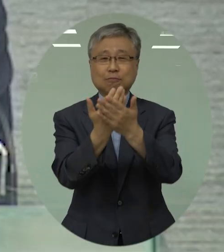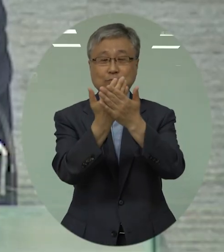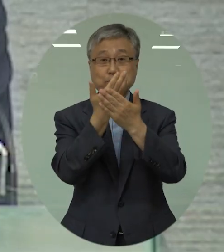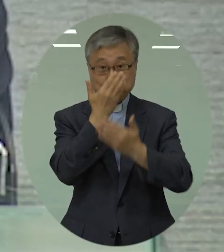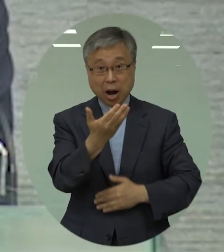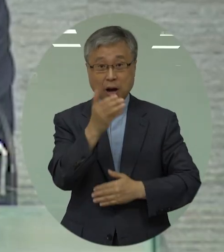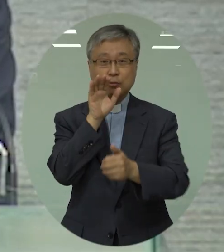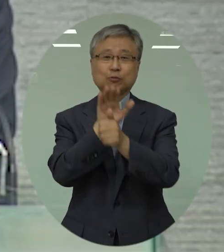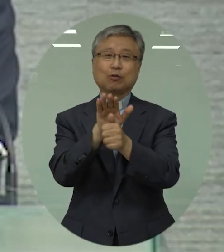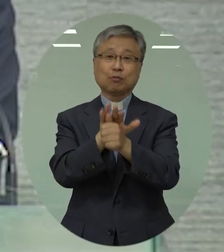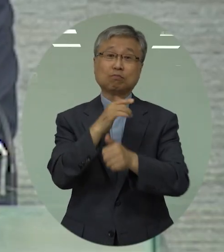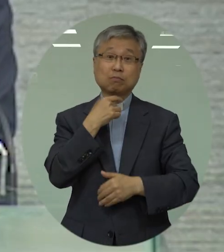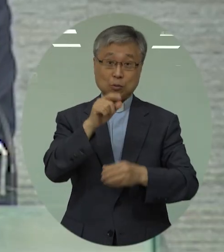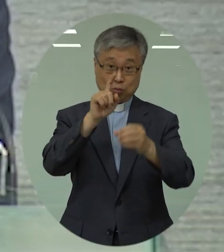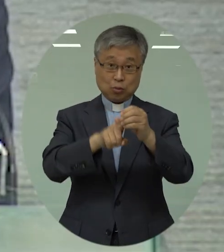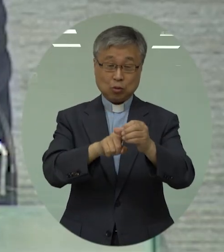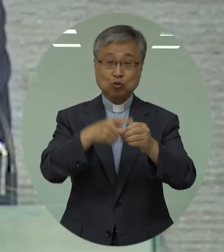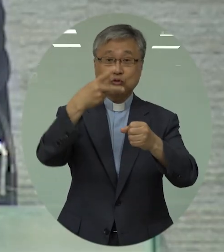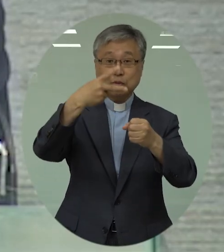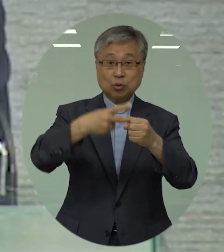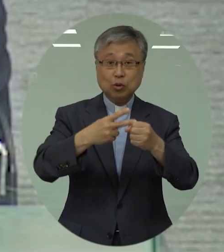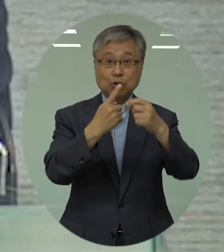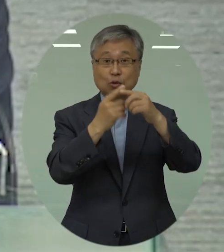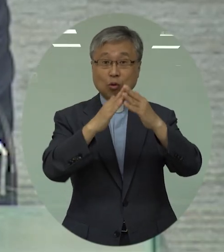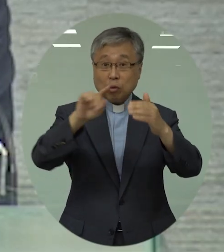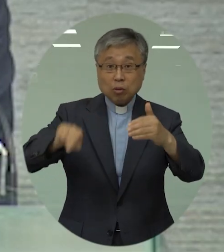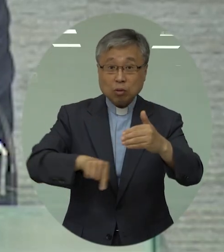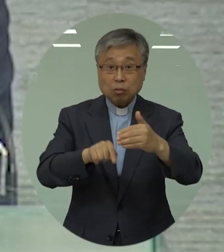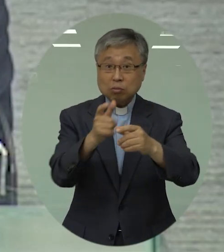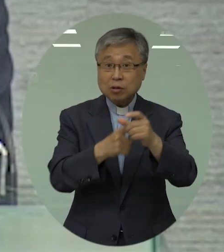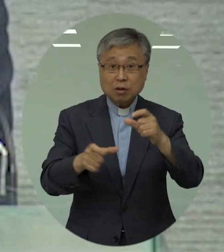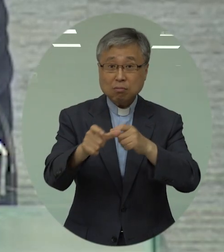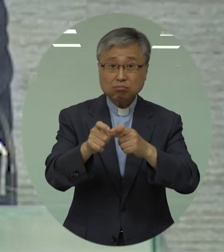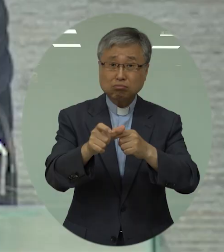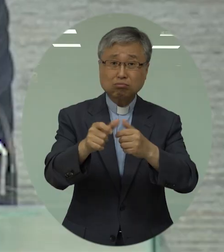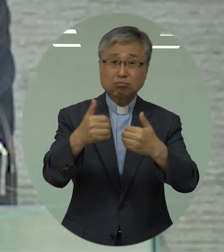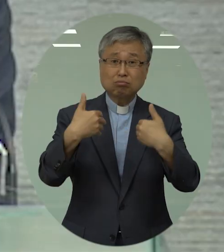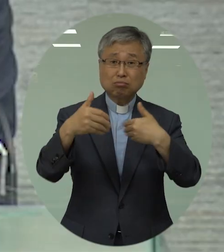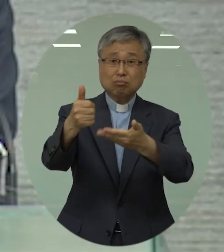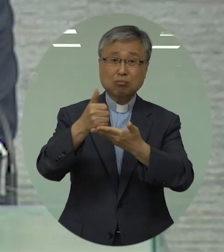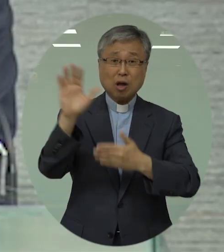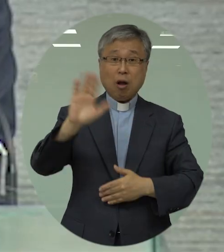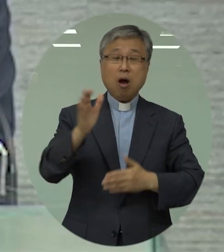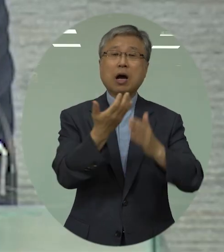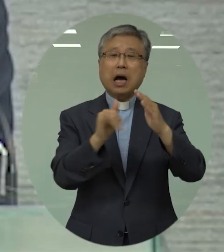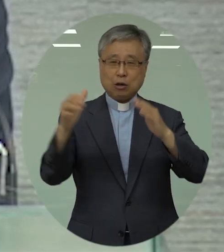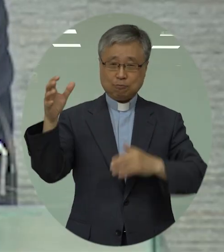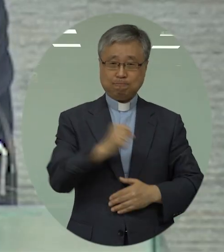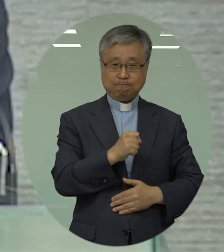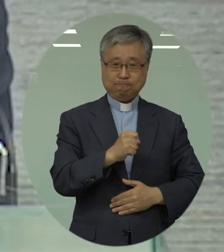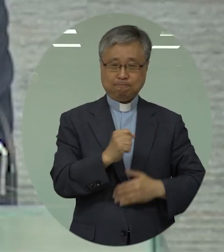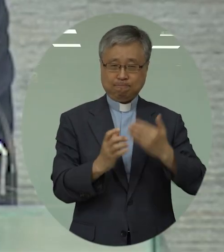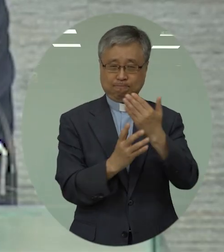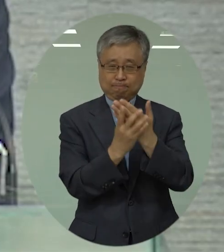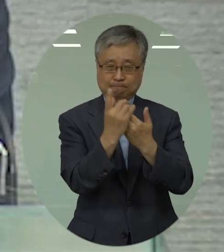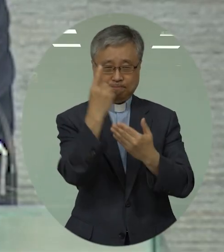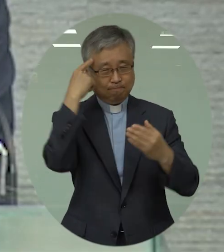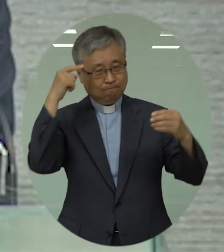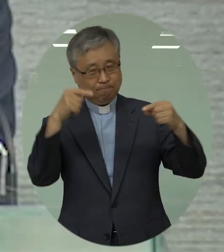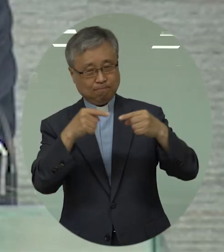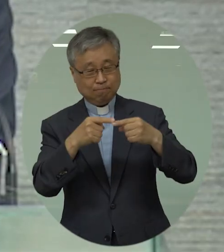것. 두 번째는 교회 안에서 당신이 더 이상 손님이 아닌 가족으로서 일체감을 갖고 교회